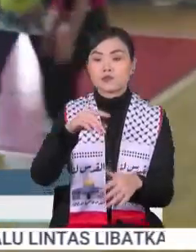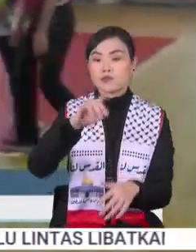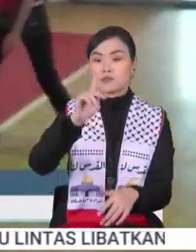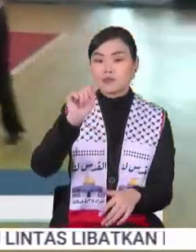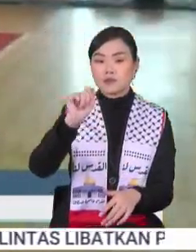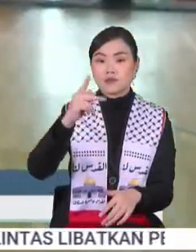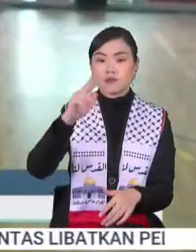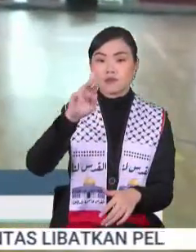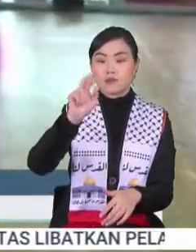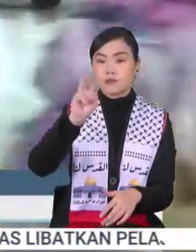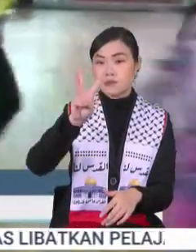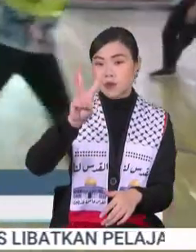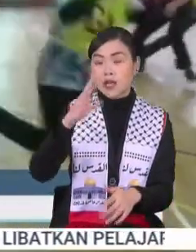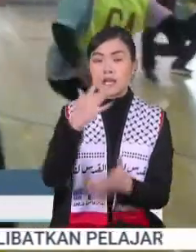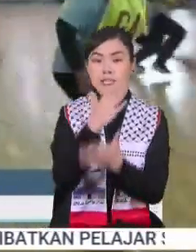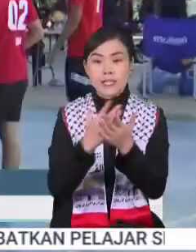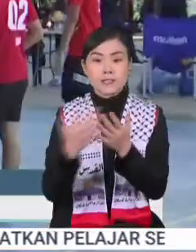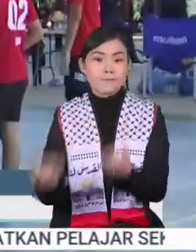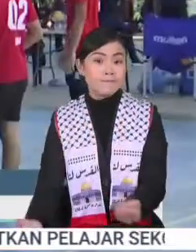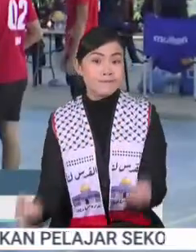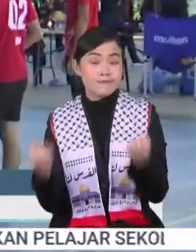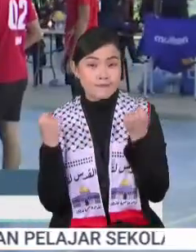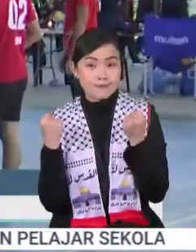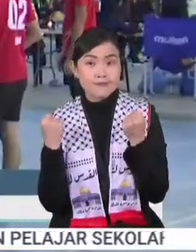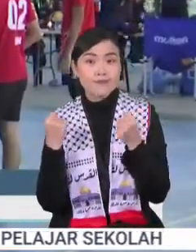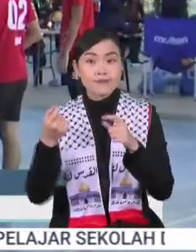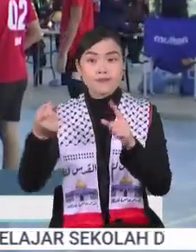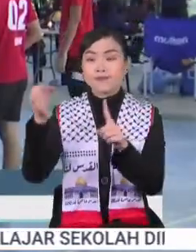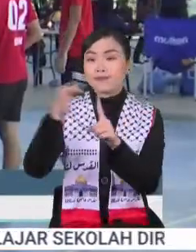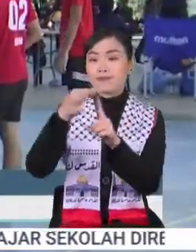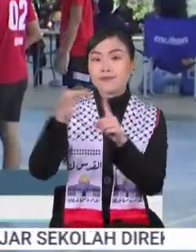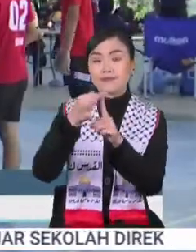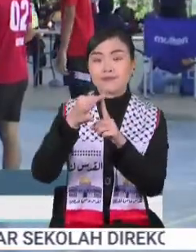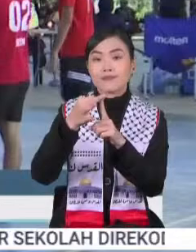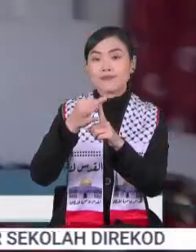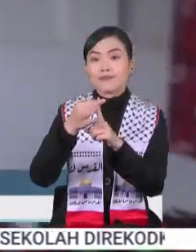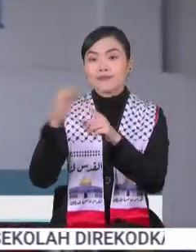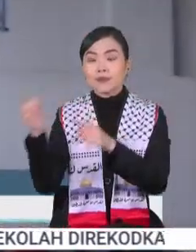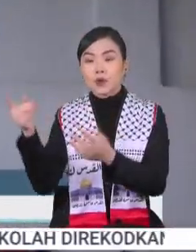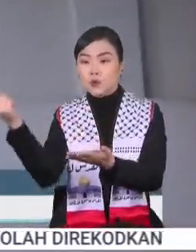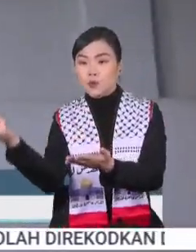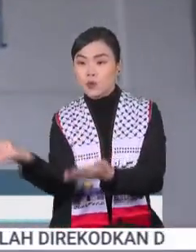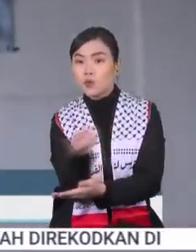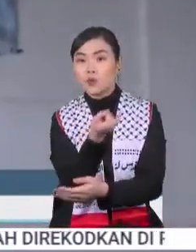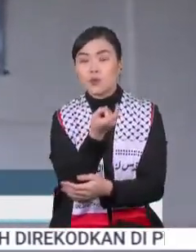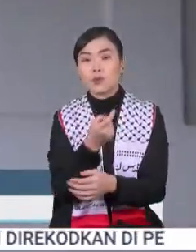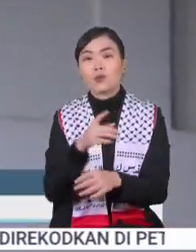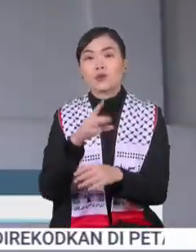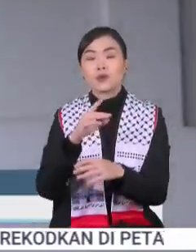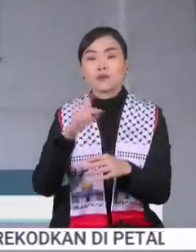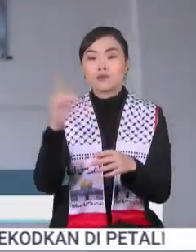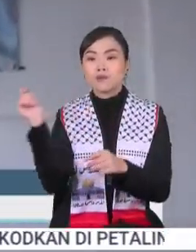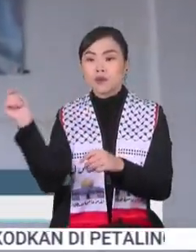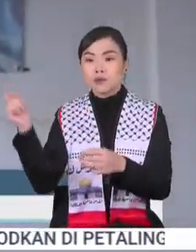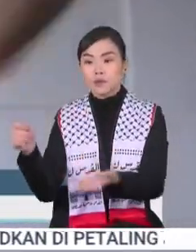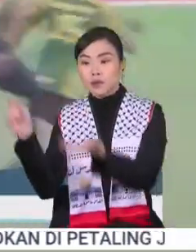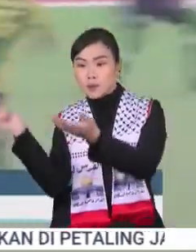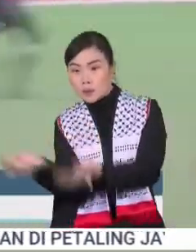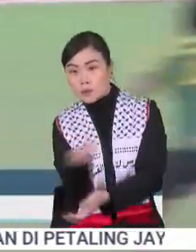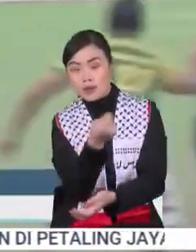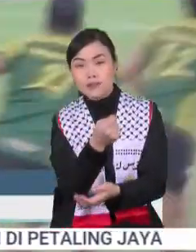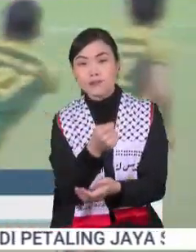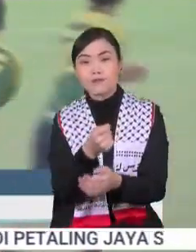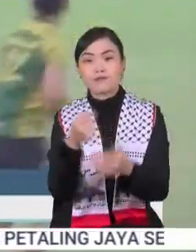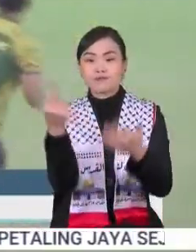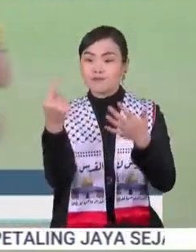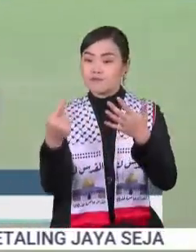sukan pilihan pula angkat berat bola jaring bola keranjang bola tampar Golf Moi pingpong petong